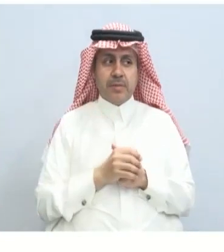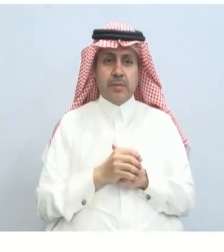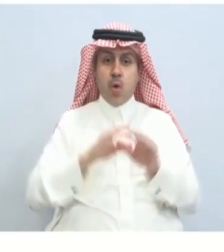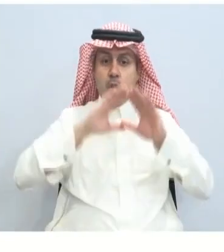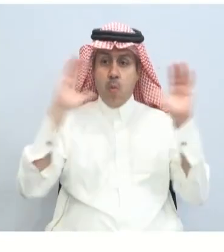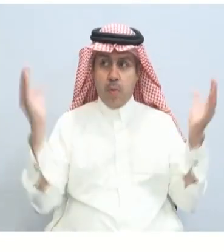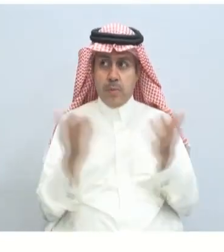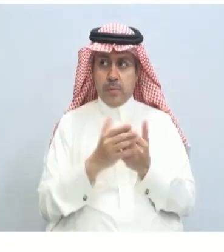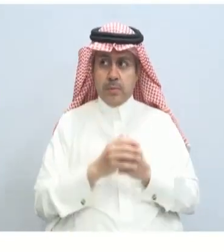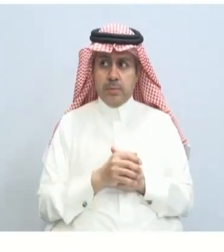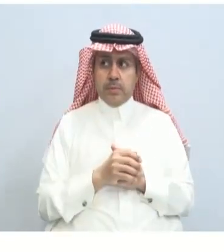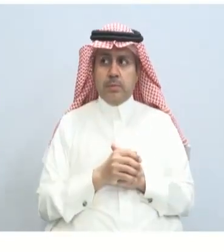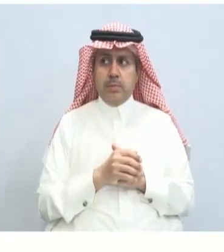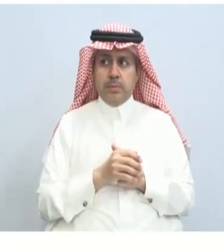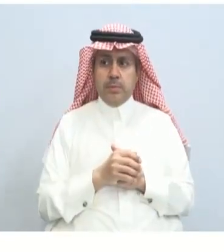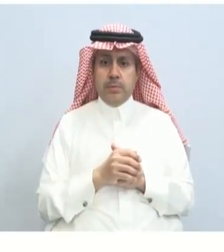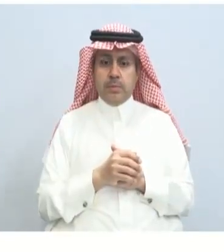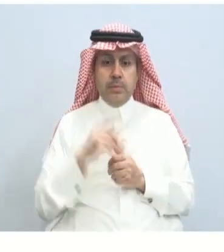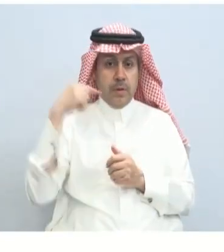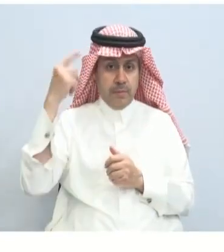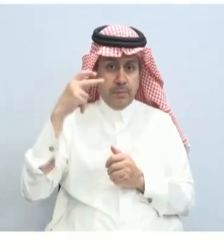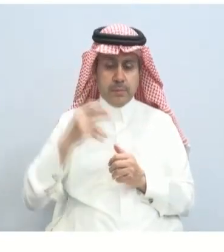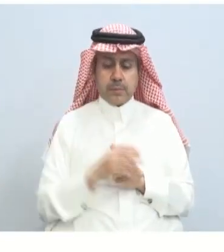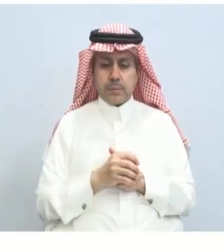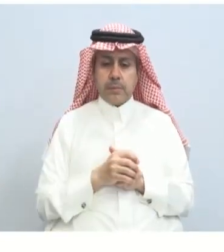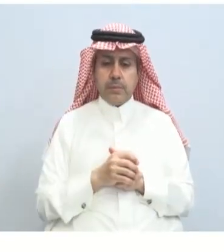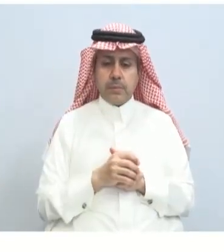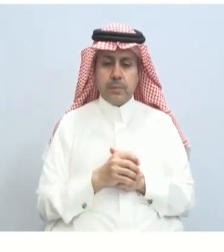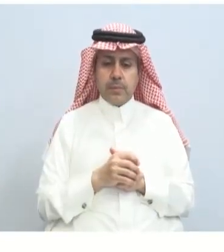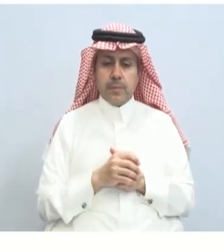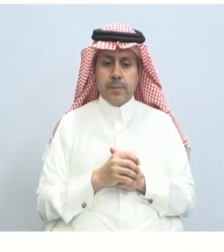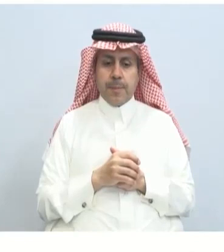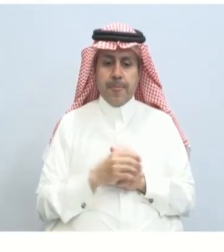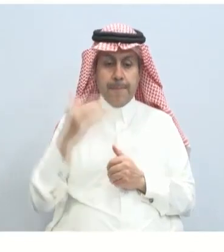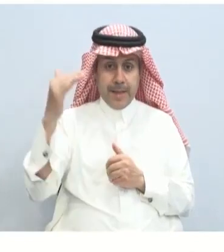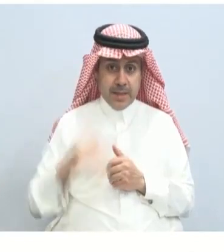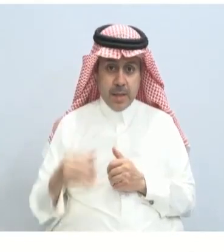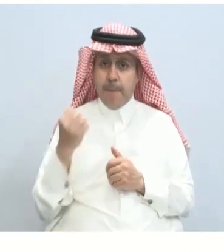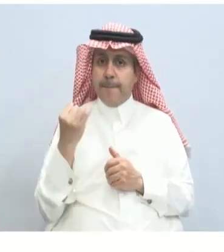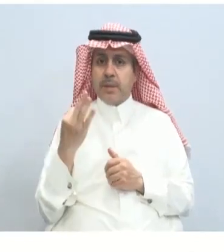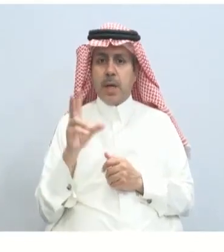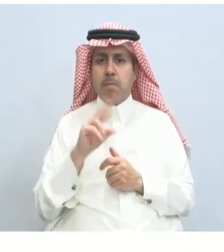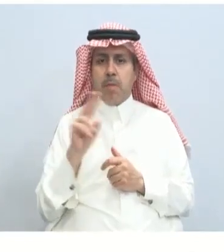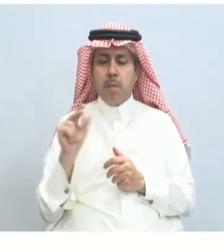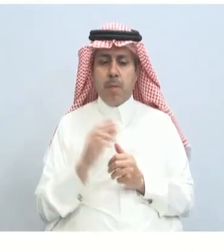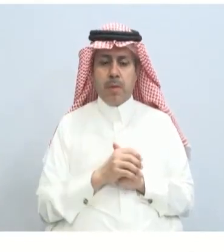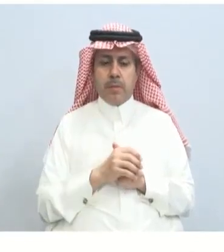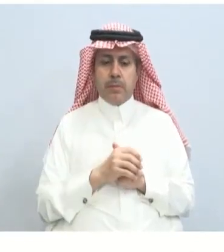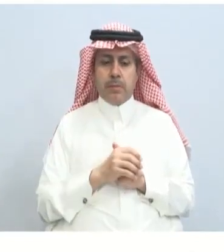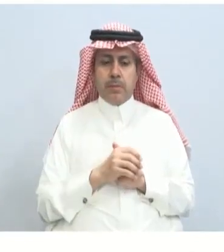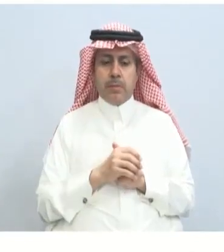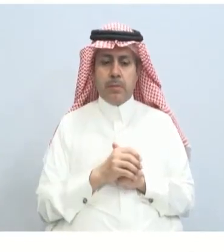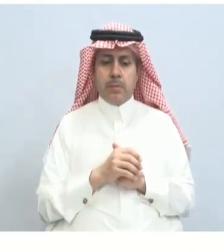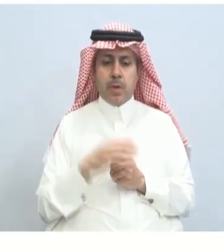خلونا نشوف لو انا نسيت ش ممكن اسوي ممكن انا يعني انزل المقدار هذا كما هو الكوتان بحولها الى